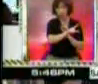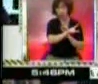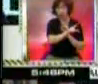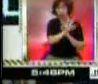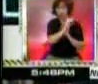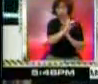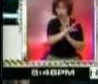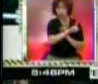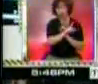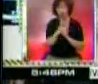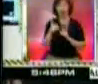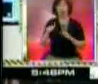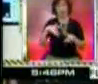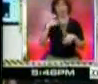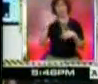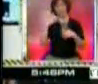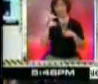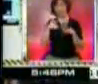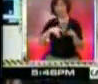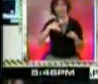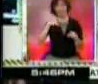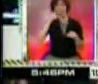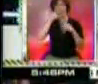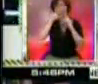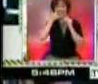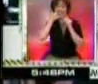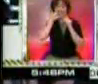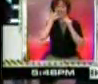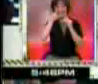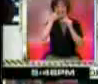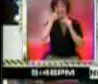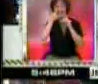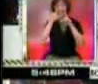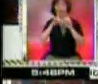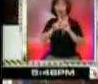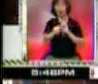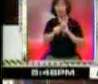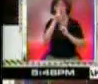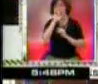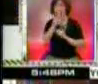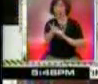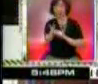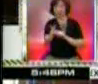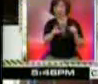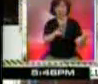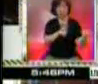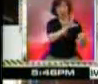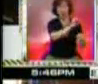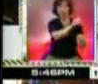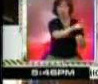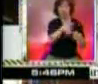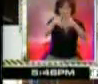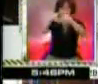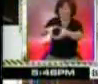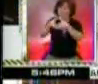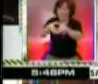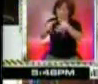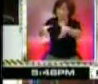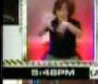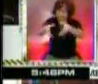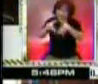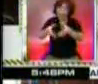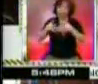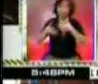Colonel. Hello. Apo. Colonel, ang ginawa niya, sinakal sa kanya itong bata, pagkatapos pili kayo sinasakay sa mobil.